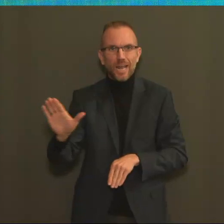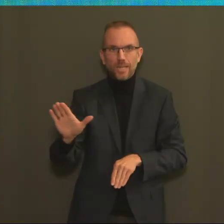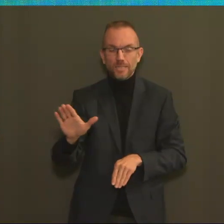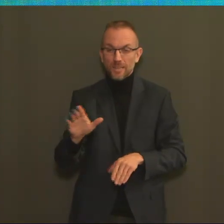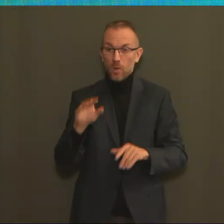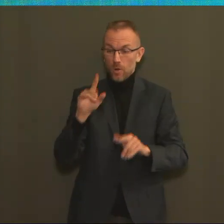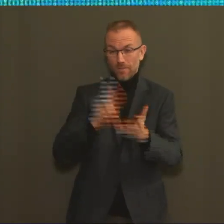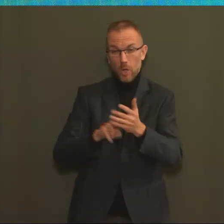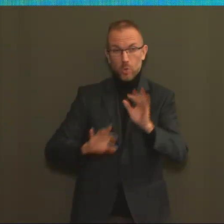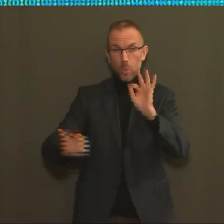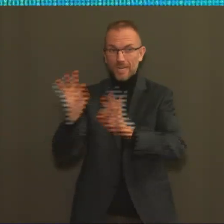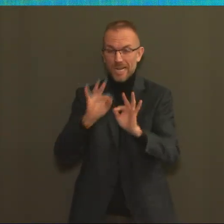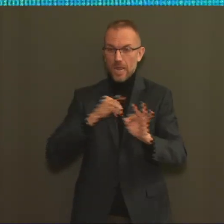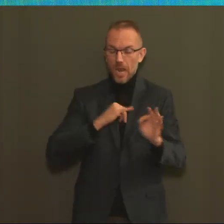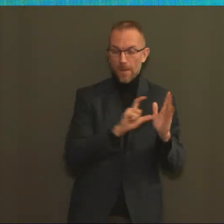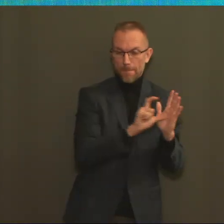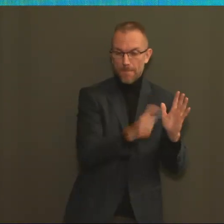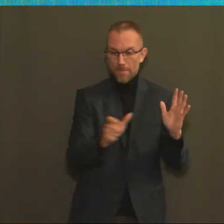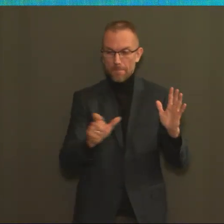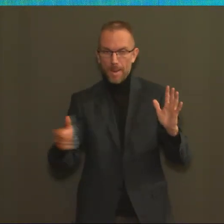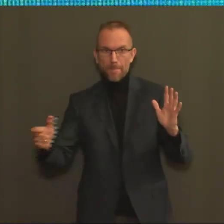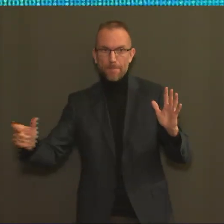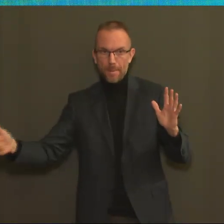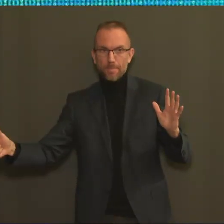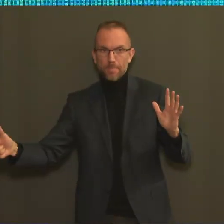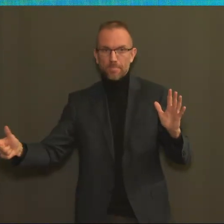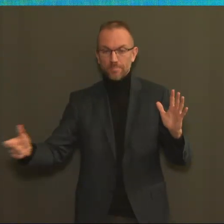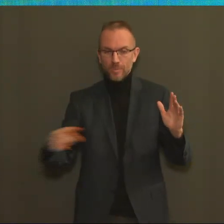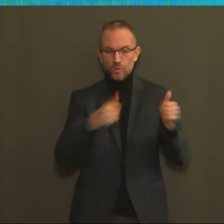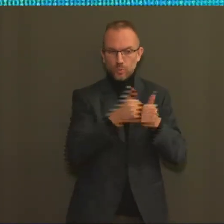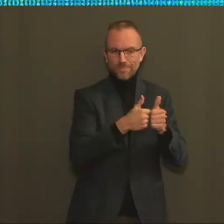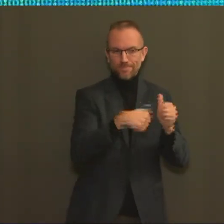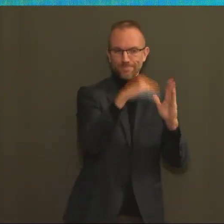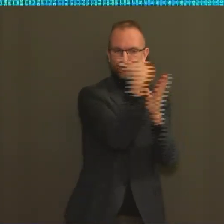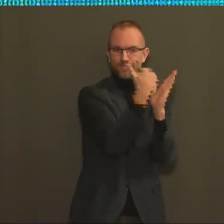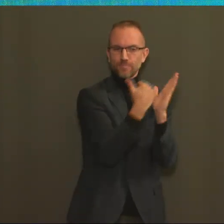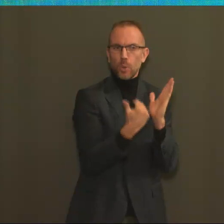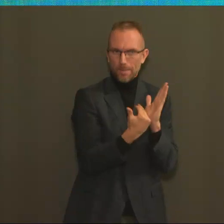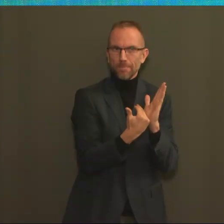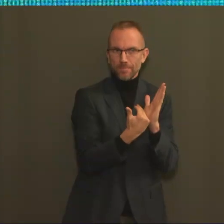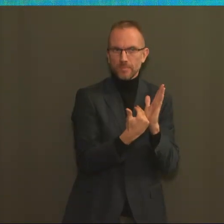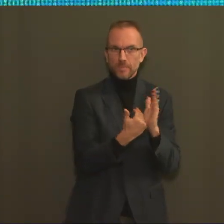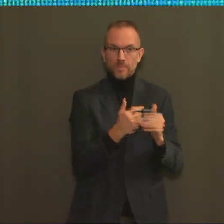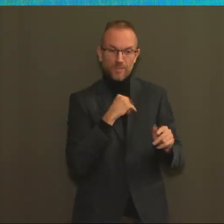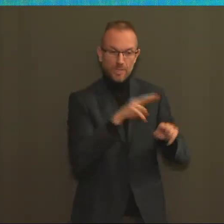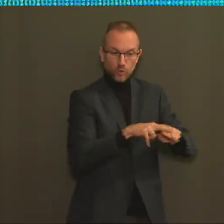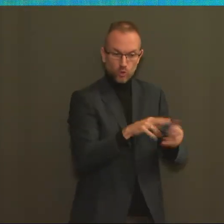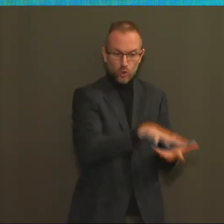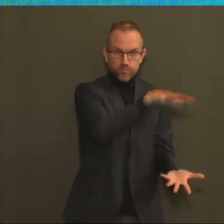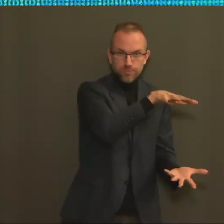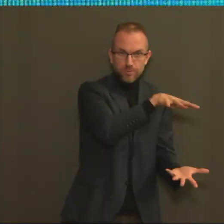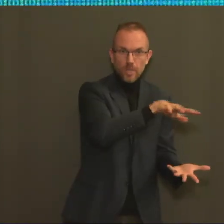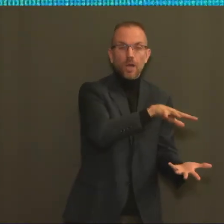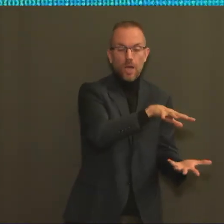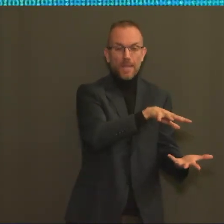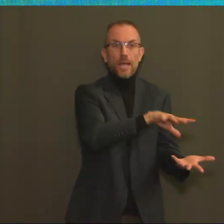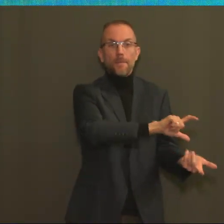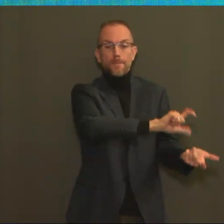apprentissage voor het effect u weet alle regelen de pillen stock aas lad concealer